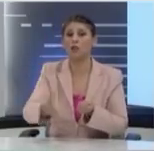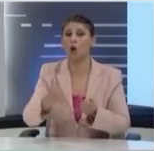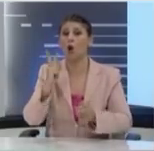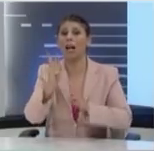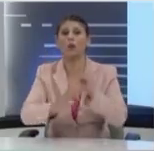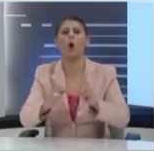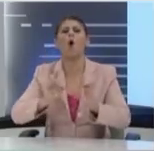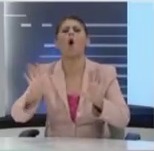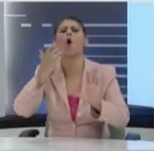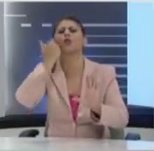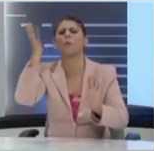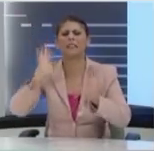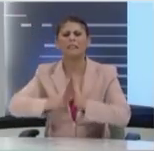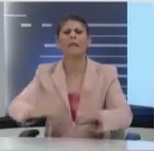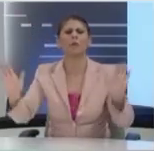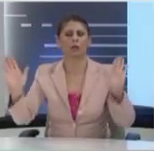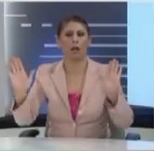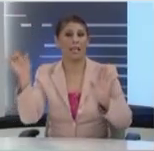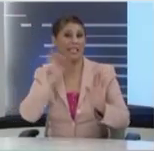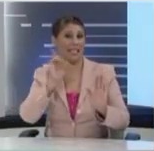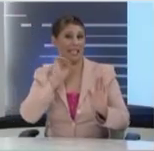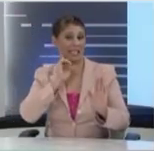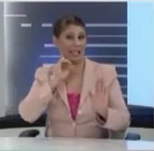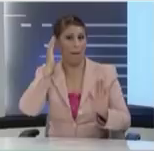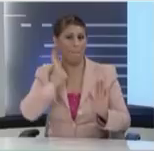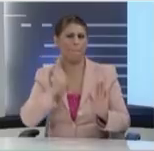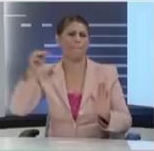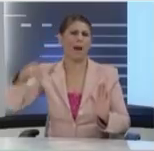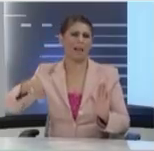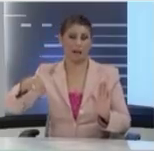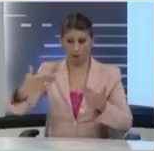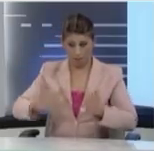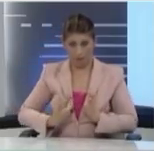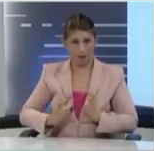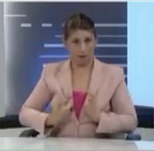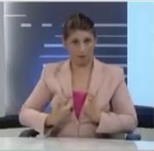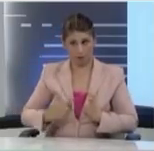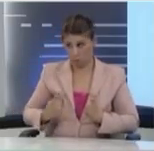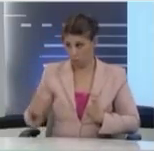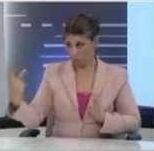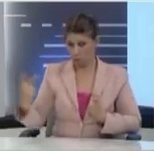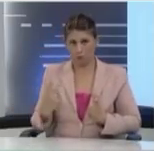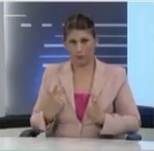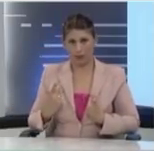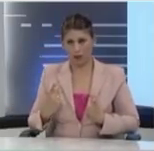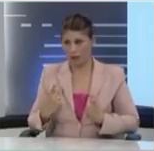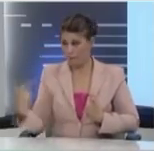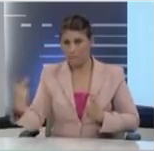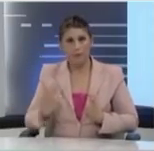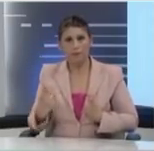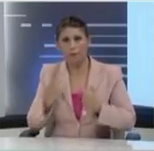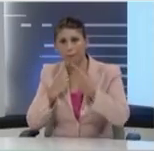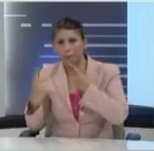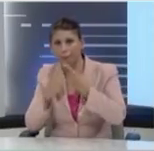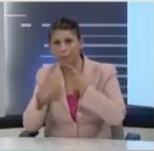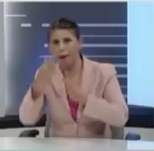εδώ, την κυρία Μέρκελ, την καγκελάριο Μέρκελ και εμένα, ότι κάνουμε παζάρια